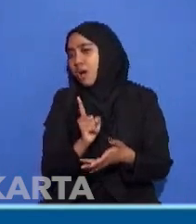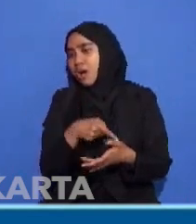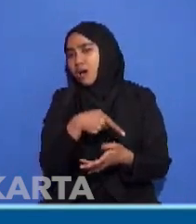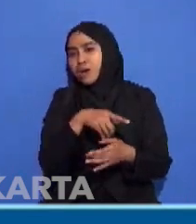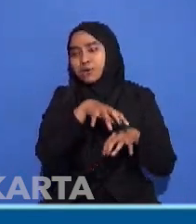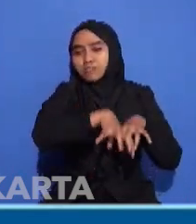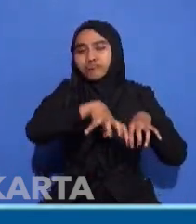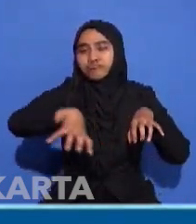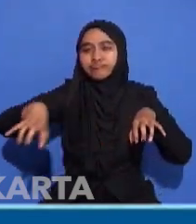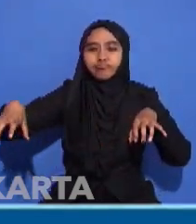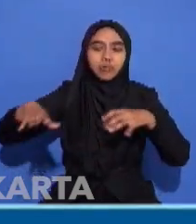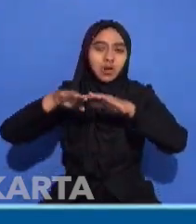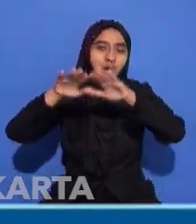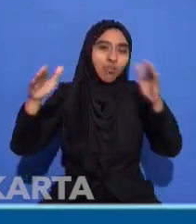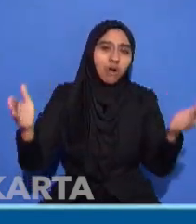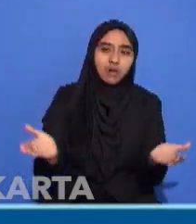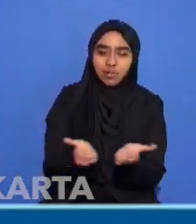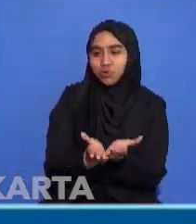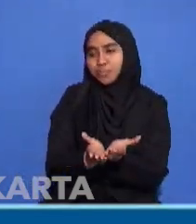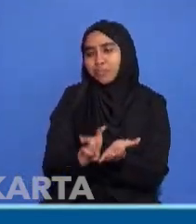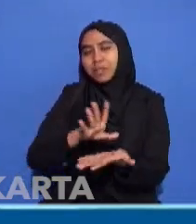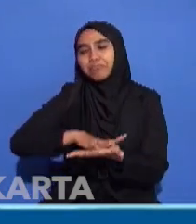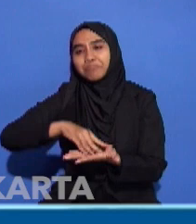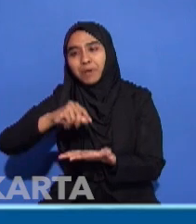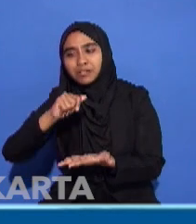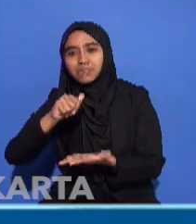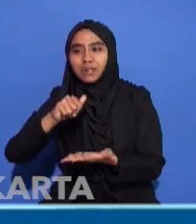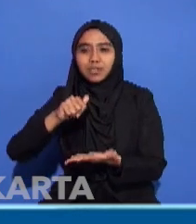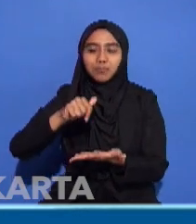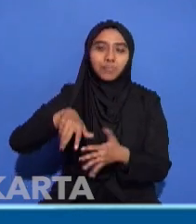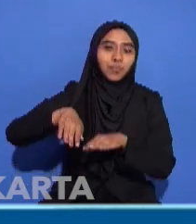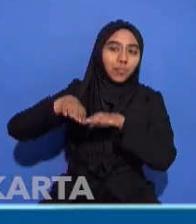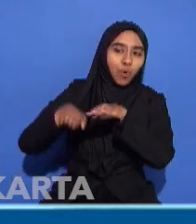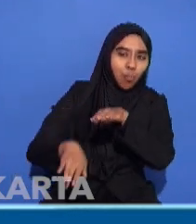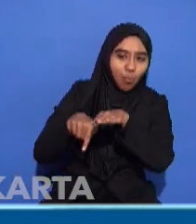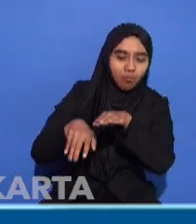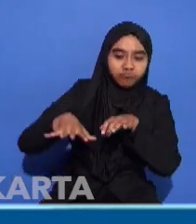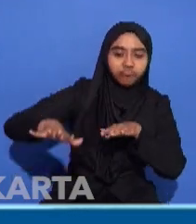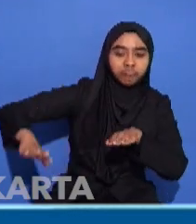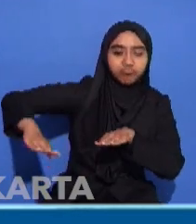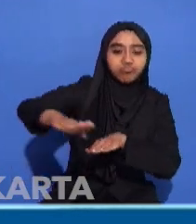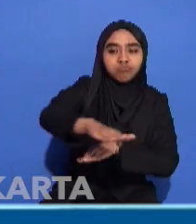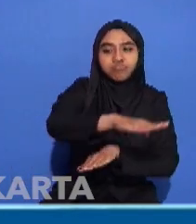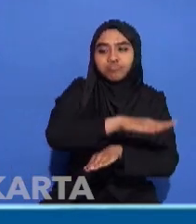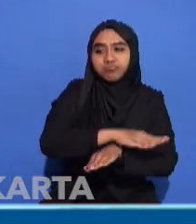isi pasir kanggeh tembok Blumbang Lan dasarranipun Toyo ingkang dipun kinaken